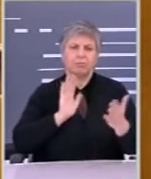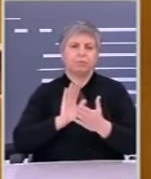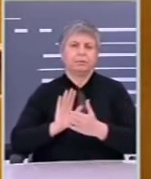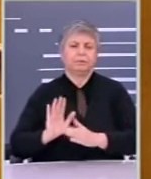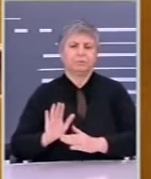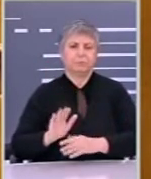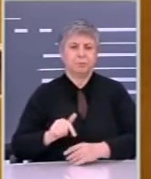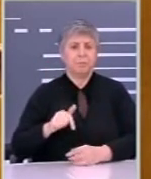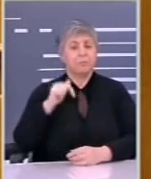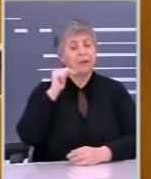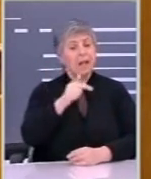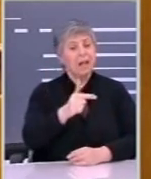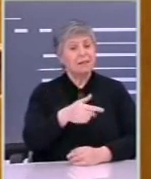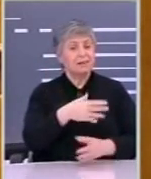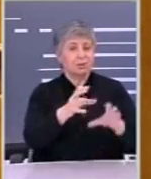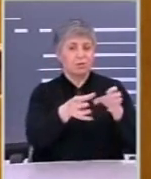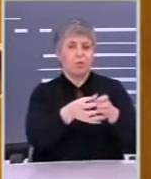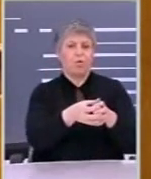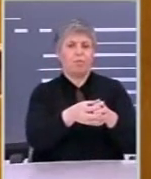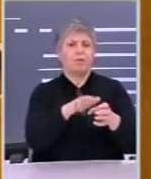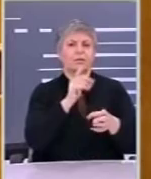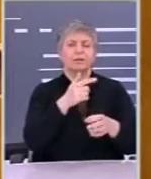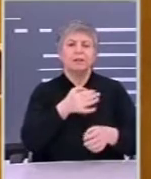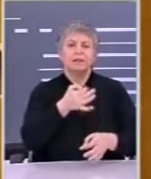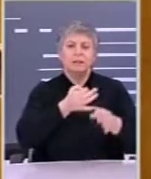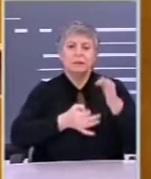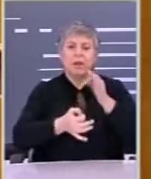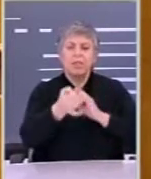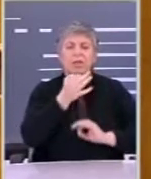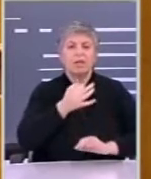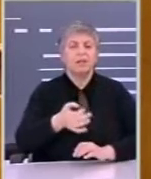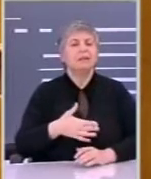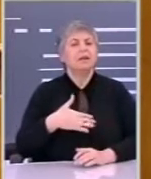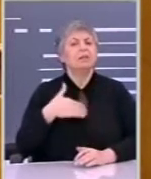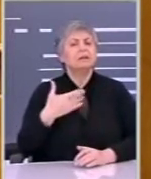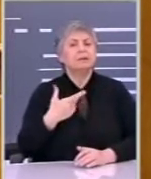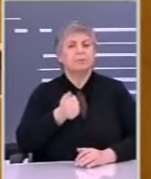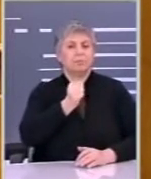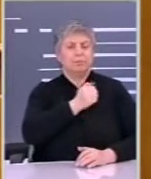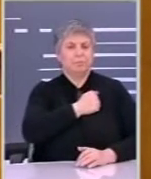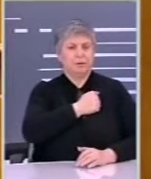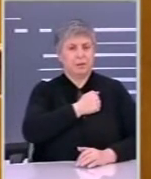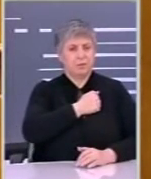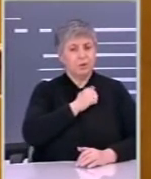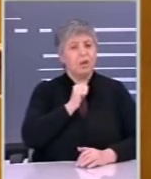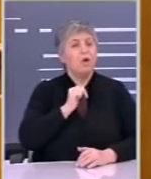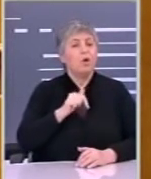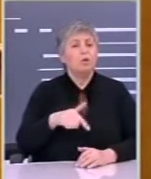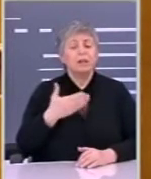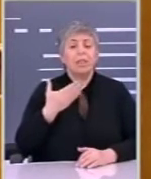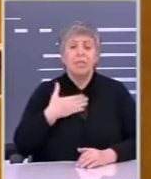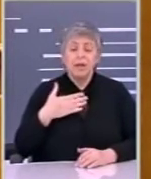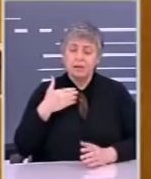καλύτεροι εκφραστές μιας αντίληψης, τελειώνω κύριε Πρόεδρε, μιας αντίληψης η οποία νοιάζεται για το